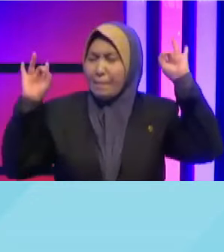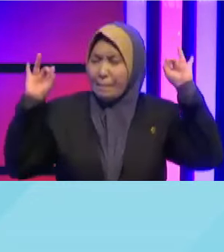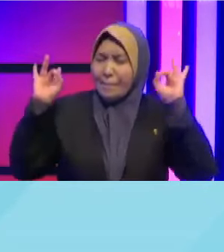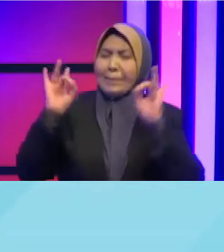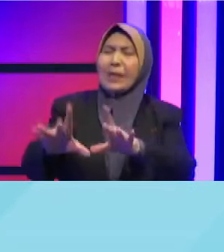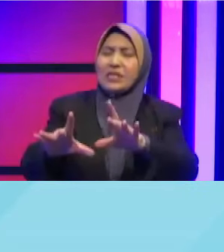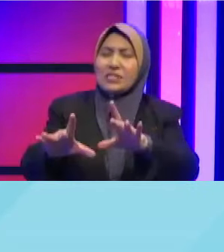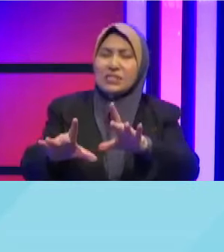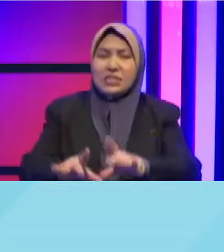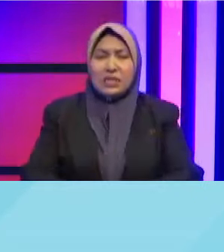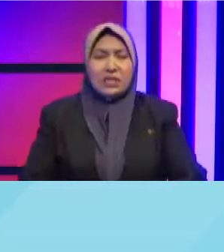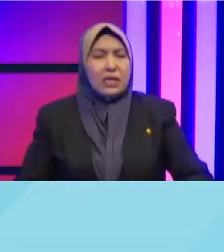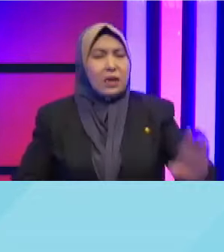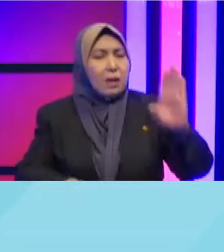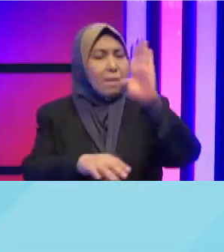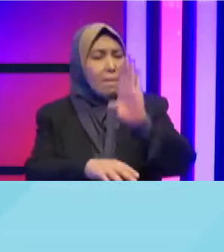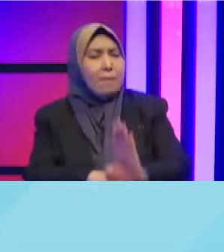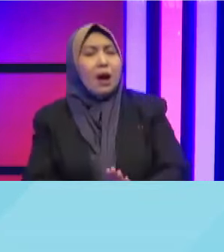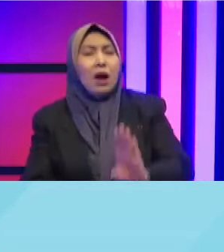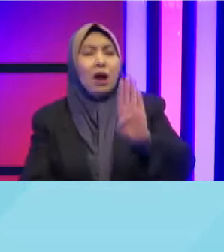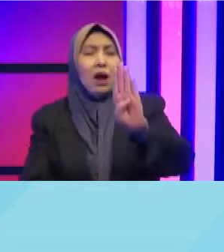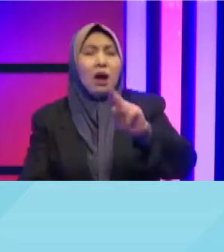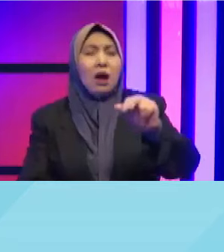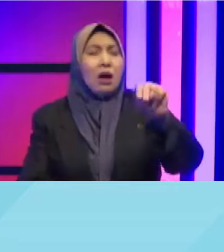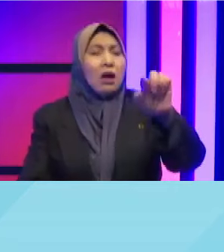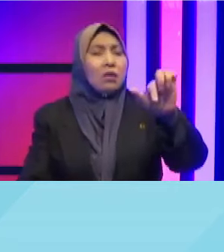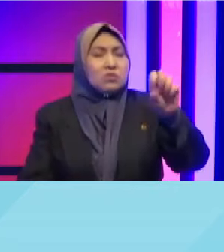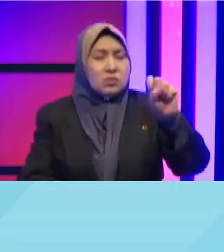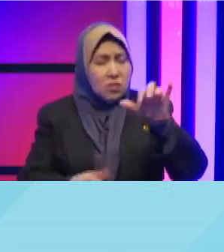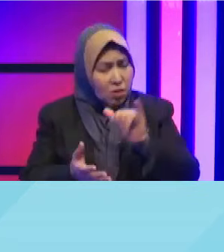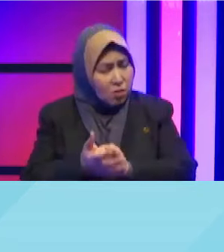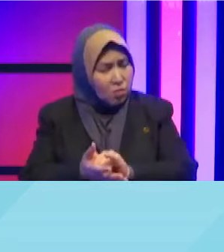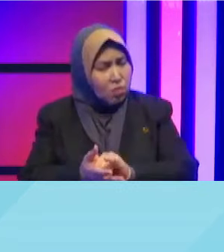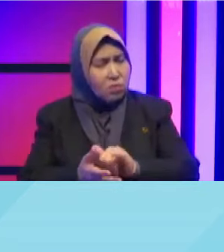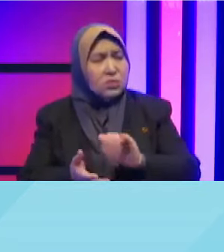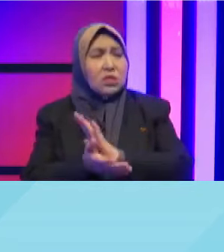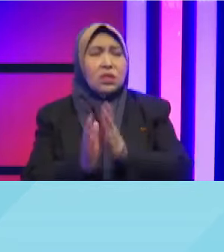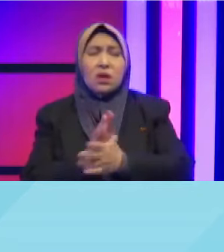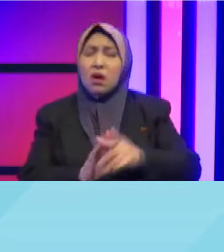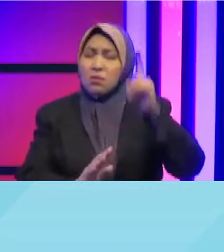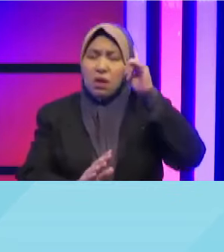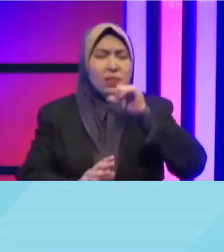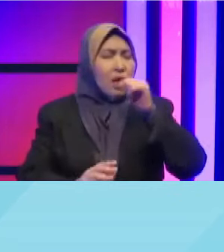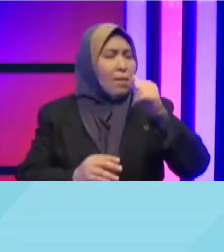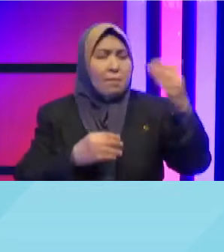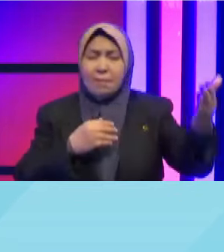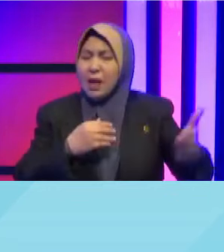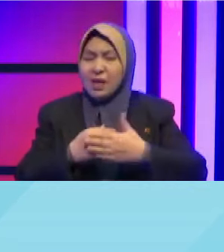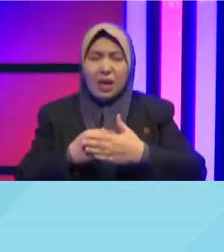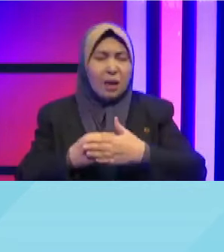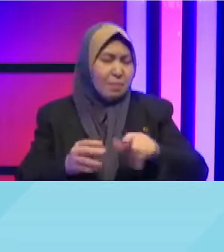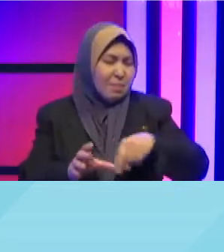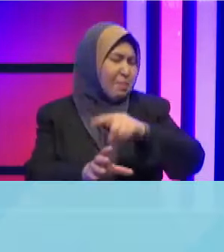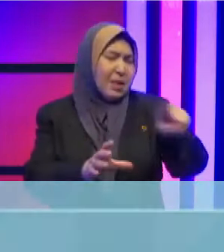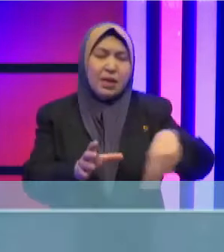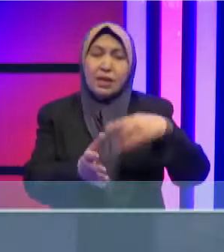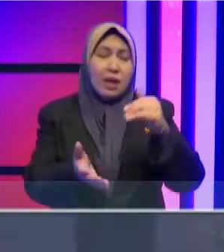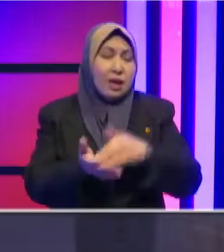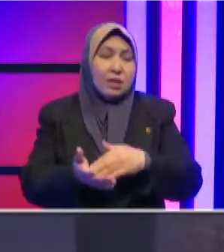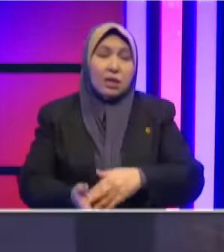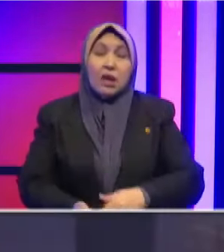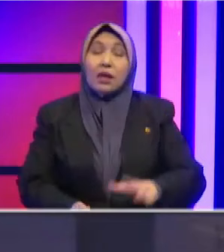kaum itu dan kaum itu dihancurkan oleh Allah subhanahu wa ta'ala maka Allah tidak akan mengembalikan Mereka kemudian